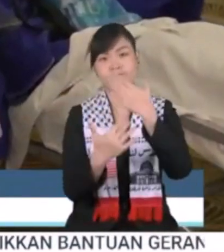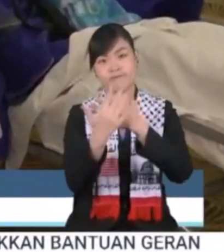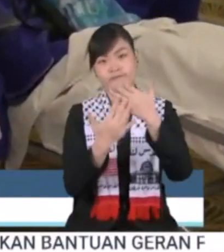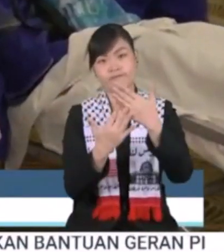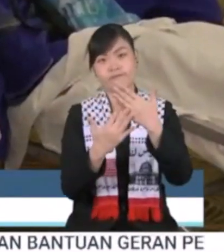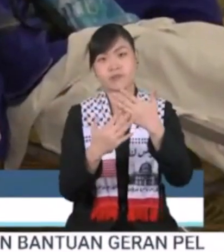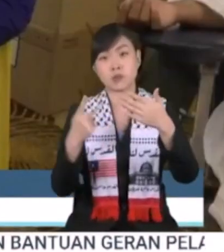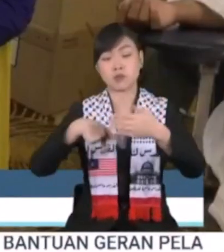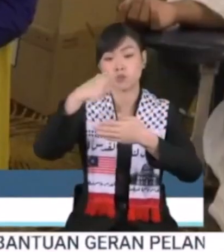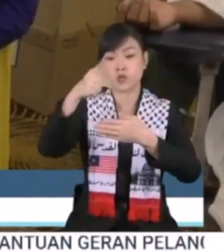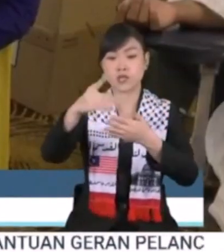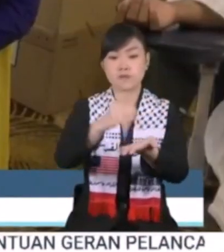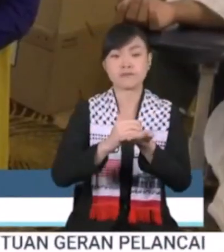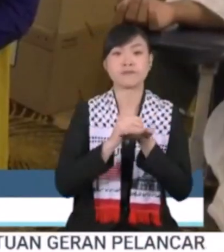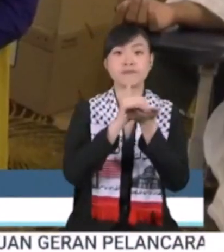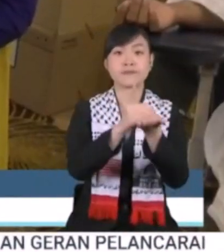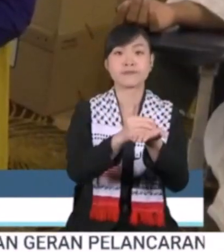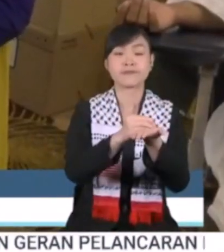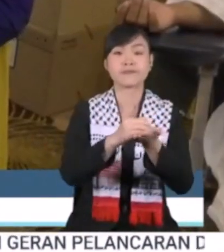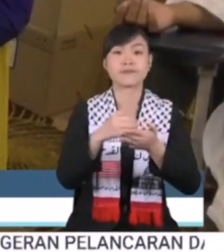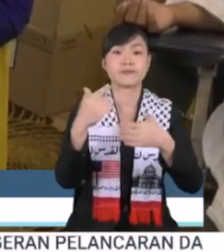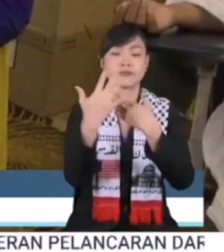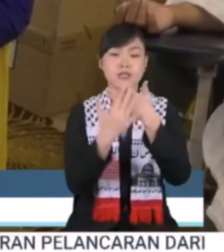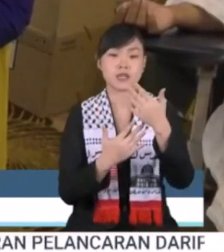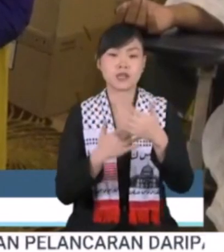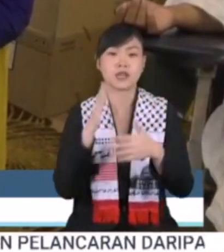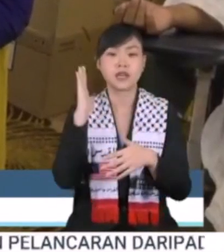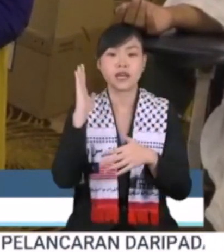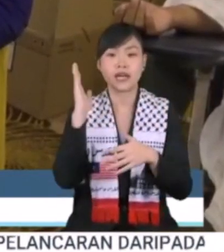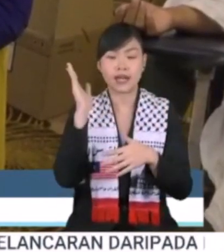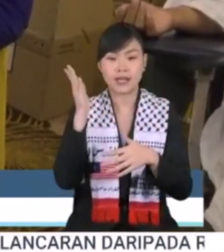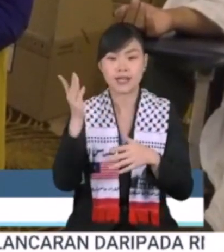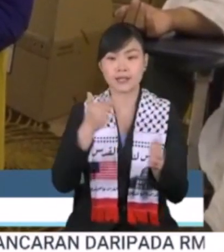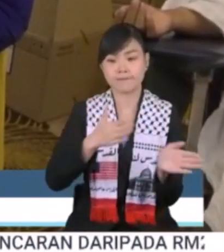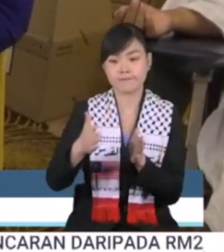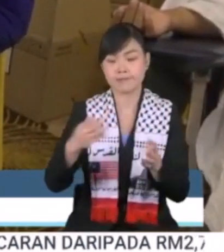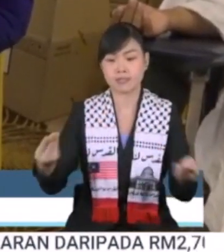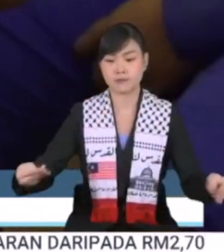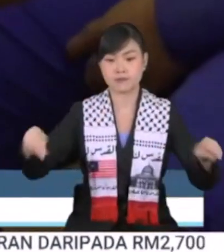dilaksanakan selepas jemaah menunaikan solat sunat tarawih.